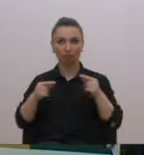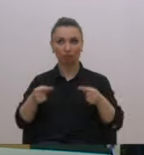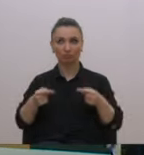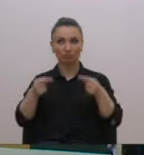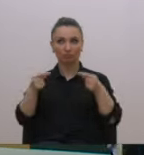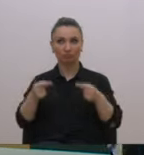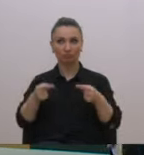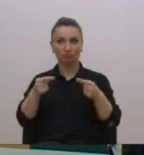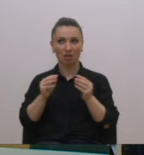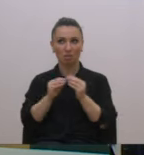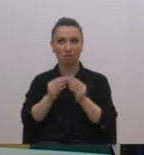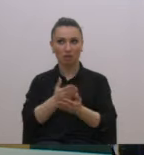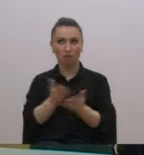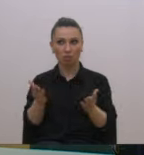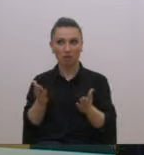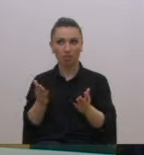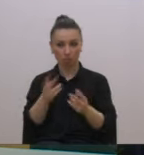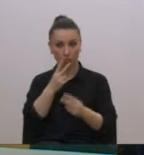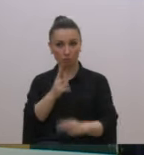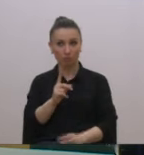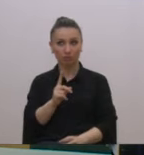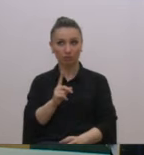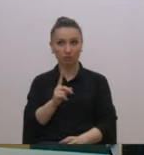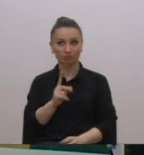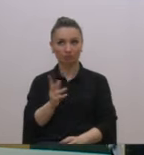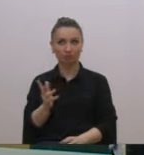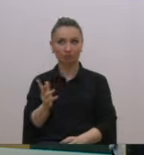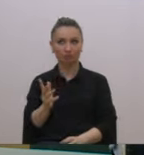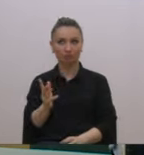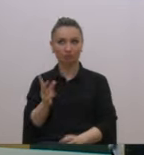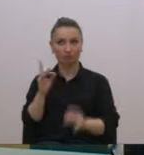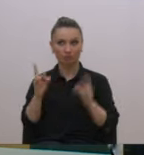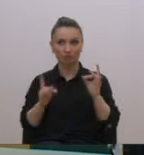არის მეგობრო მეგობრო მოგოლეთ